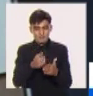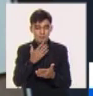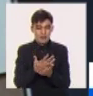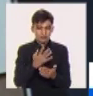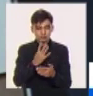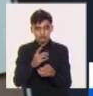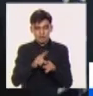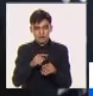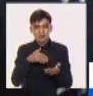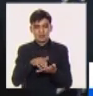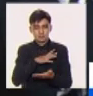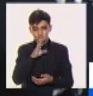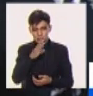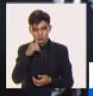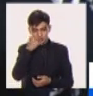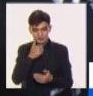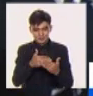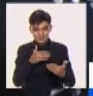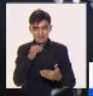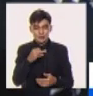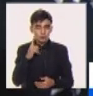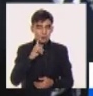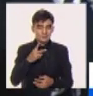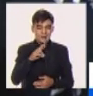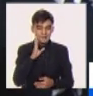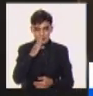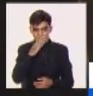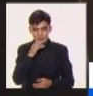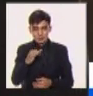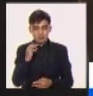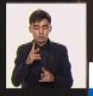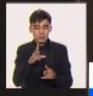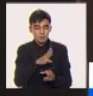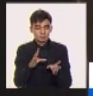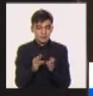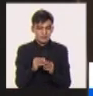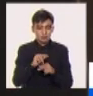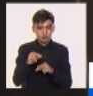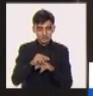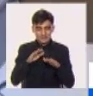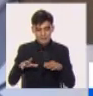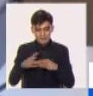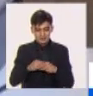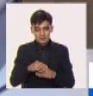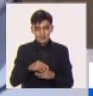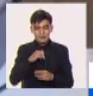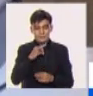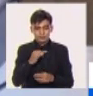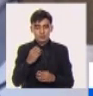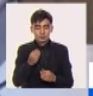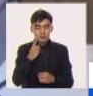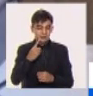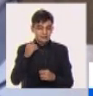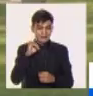еще 4 года назад. Это сделали для удобства родителей, которые зачастую занимаются вместе с детьми. И еще